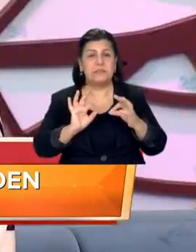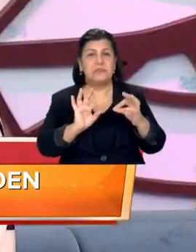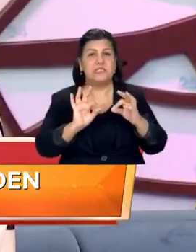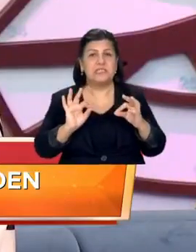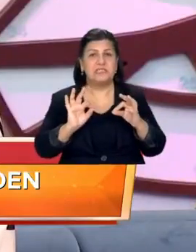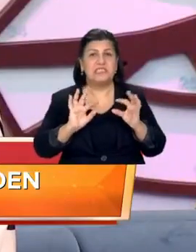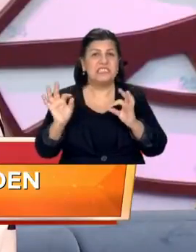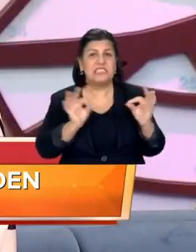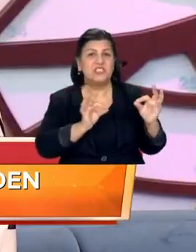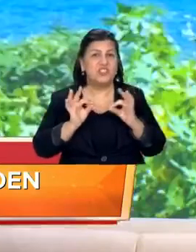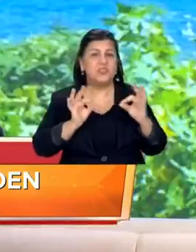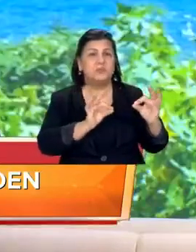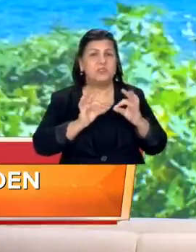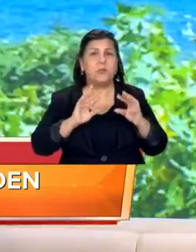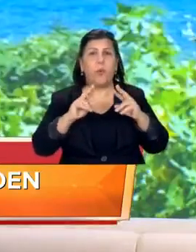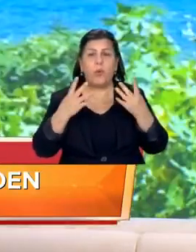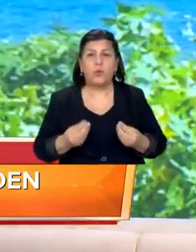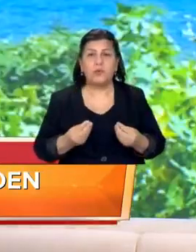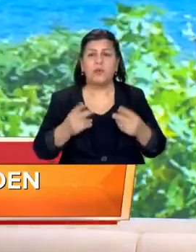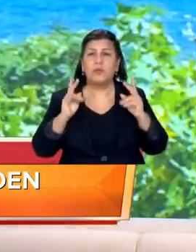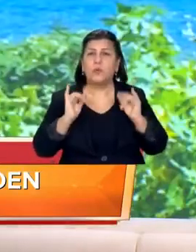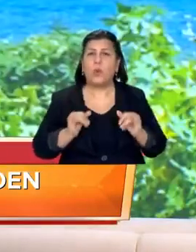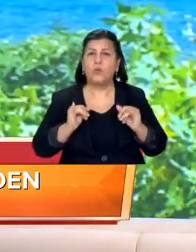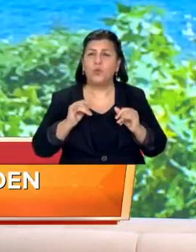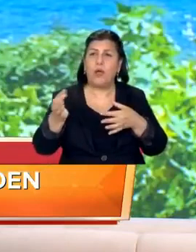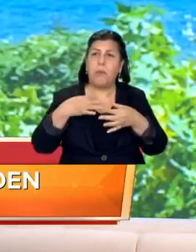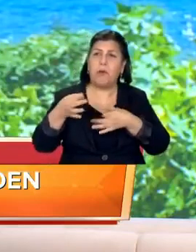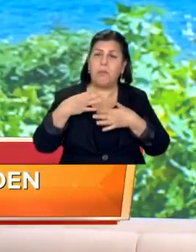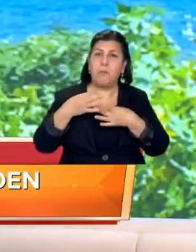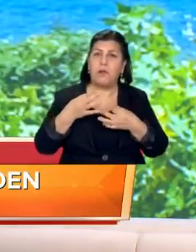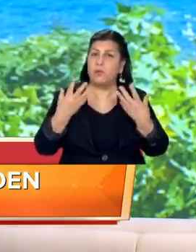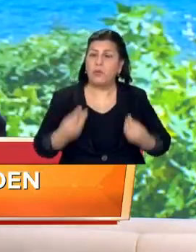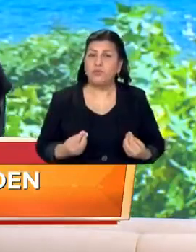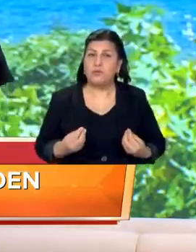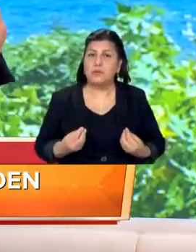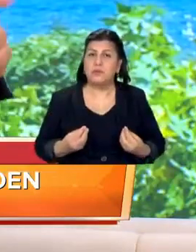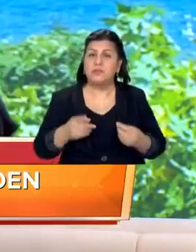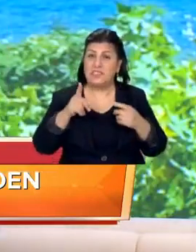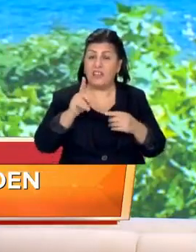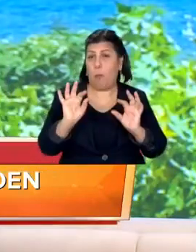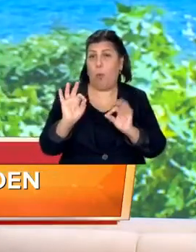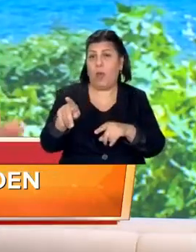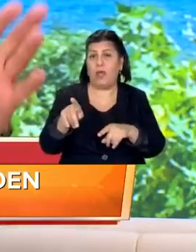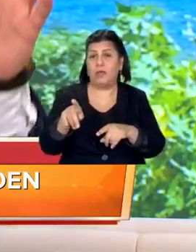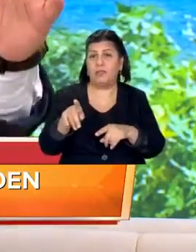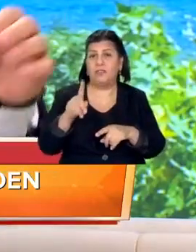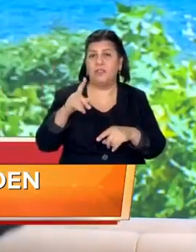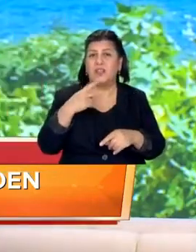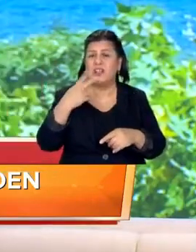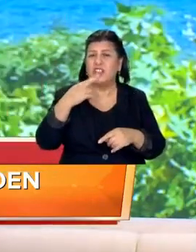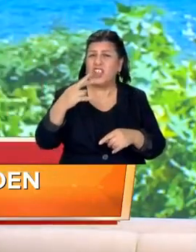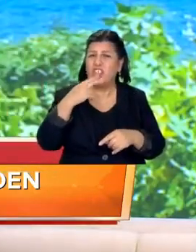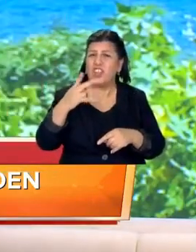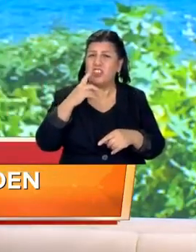şimdi bu kadar kötü mesajı almış birini yapacağı şey nedir Sende şöylesin Sen de